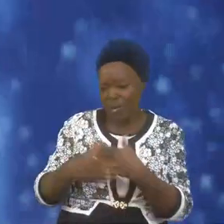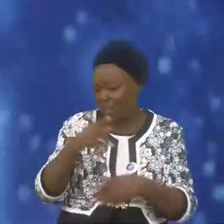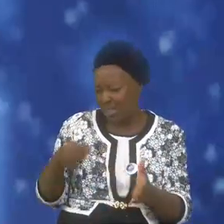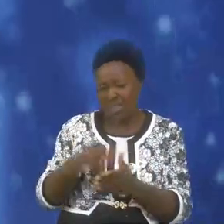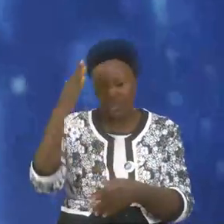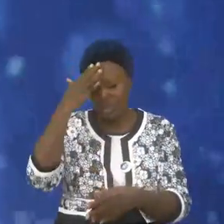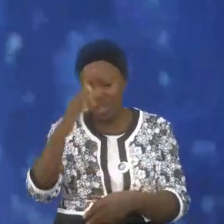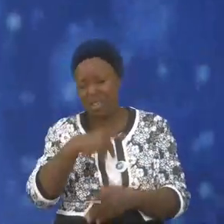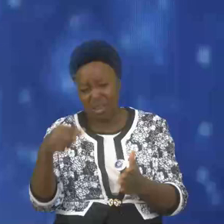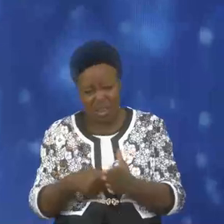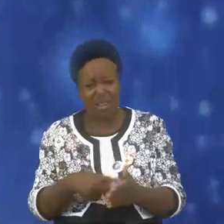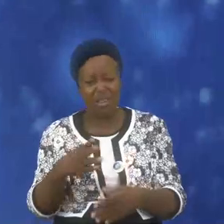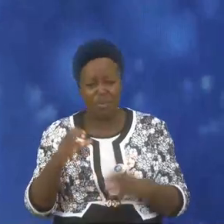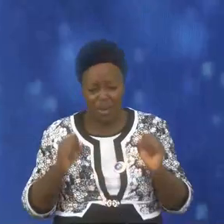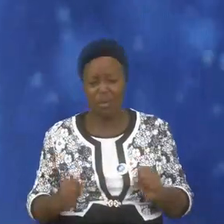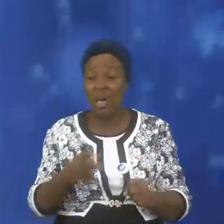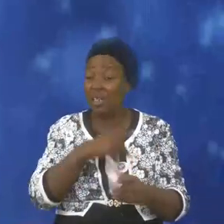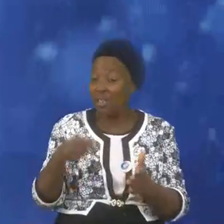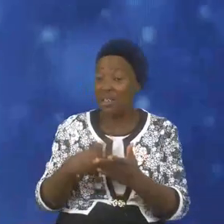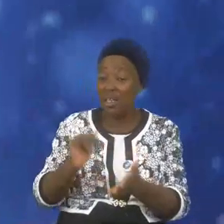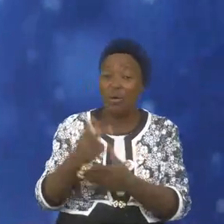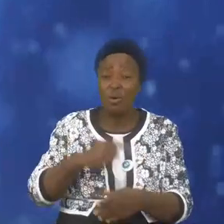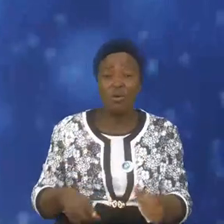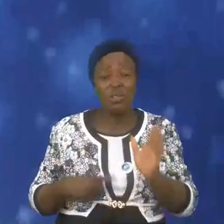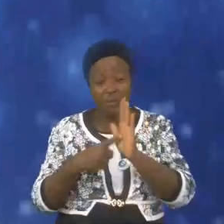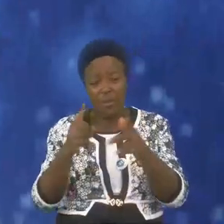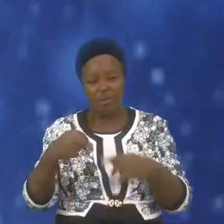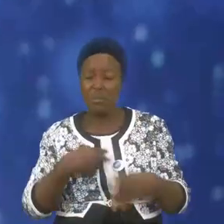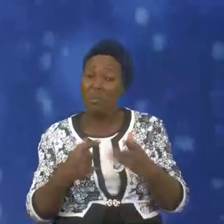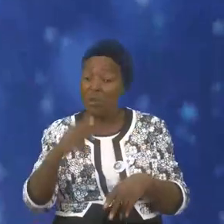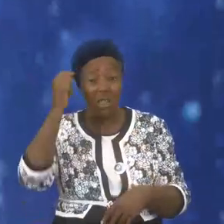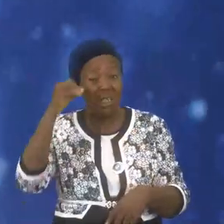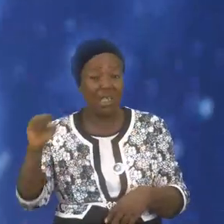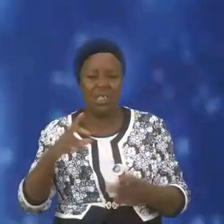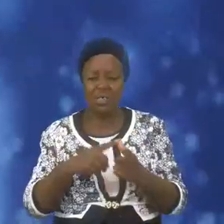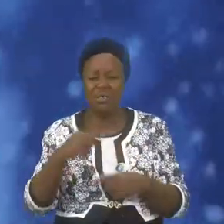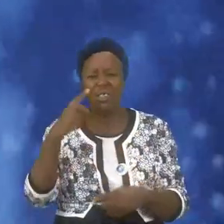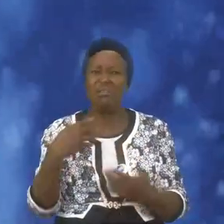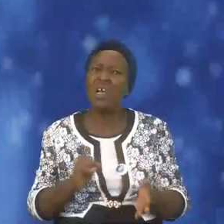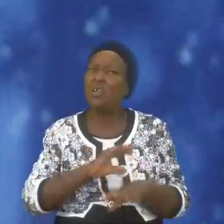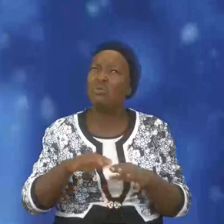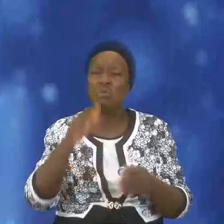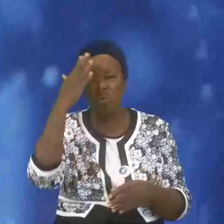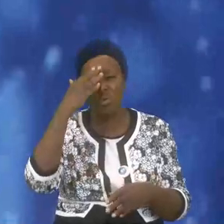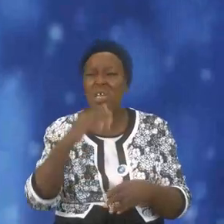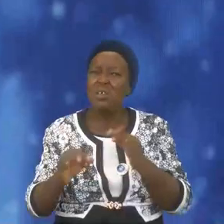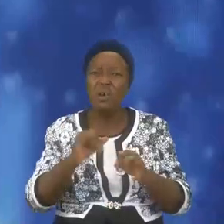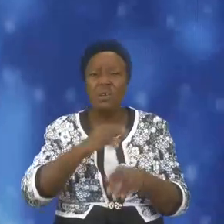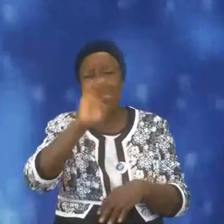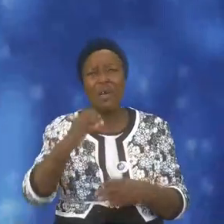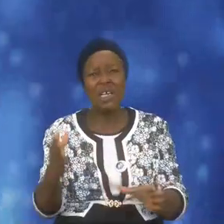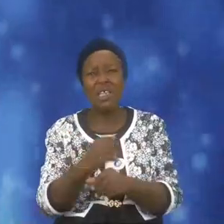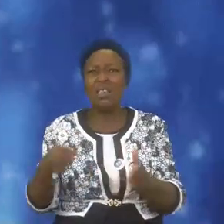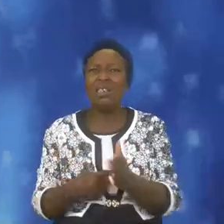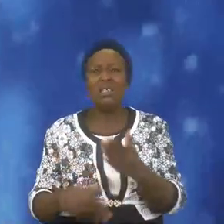Peut-être que je ne vais jamais retrouver cette chose qui m'a été révélée. Peut-être que tu te disais, oh, je ne vais jamais retrouver ça.